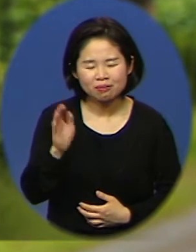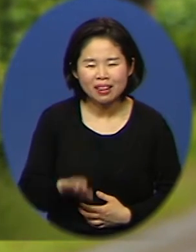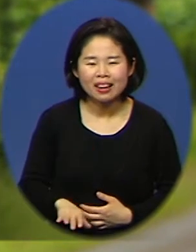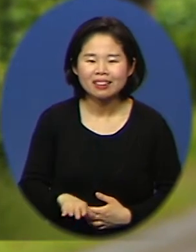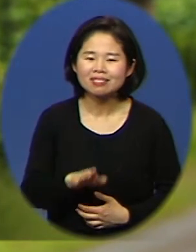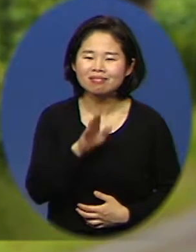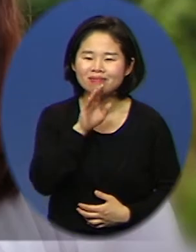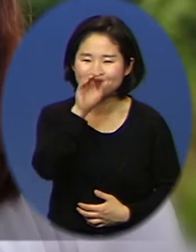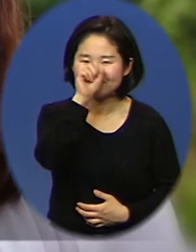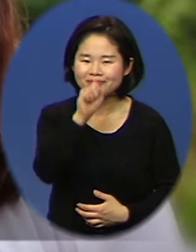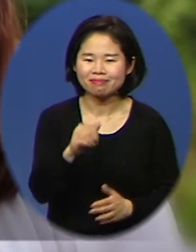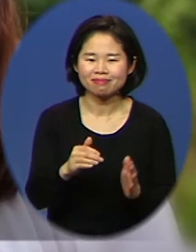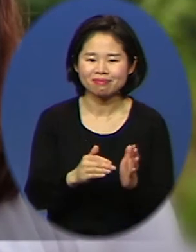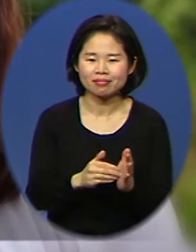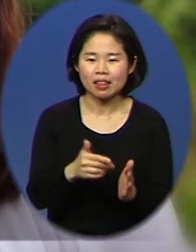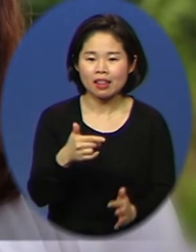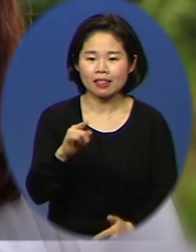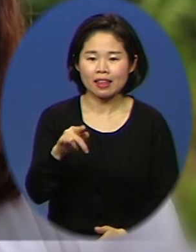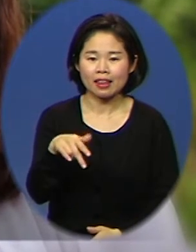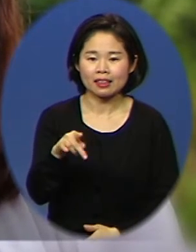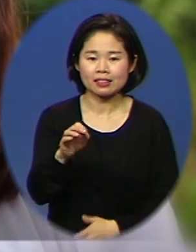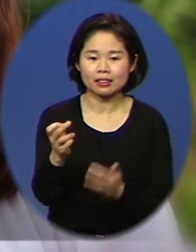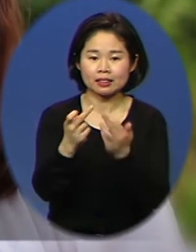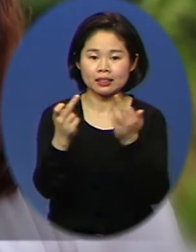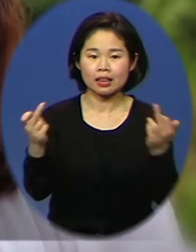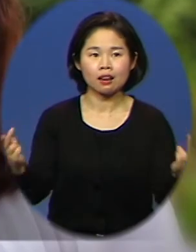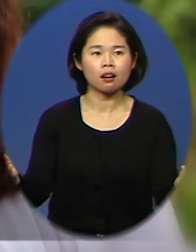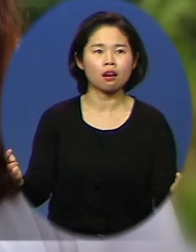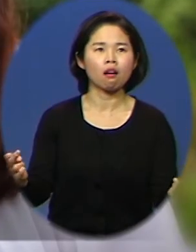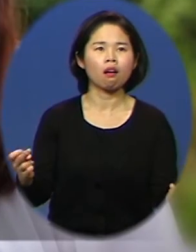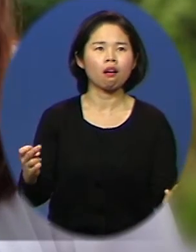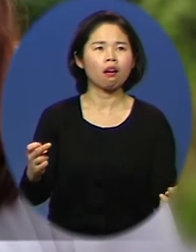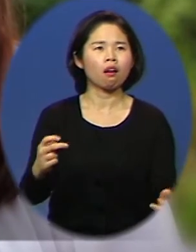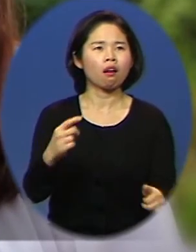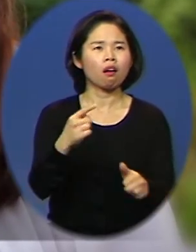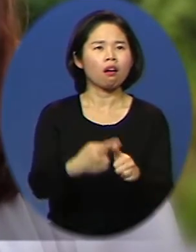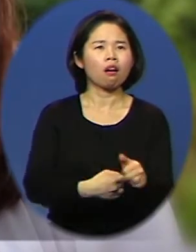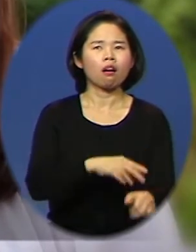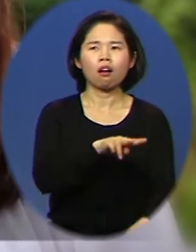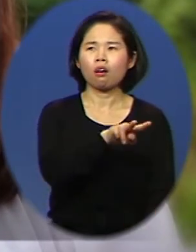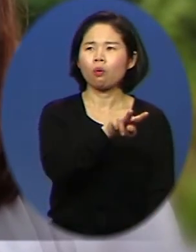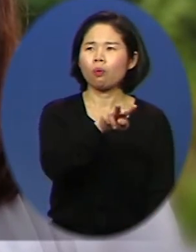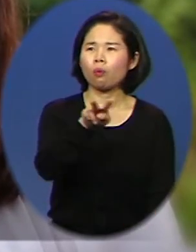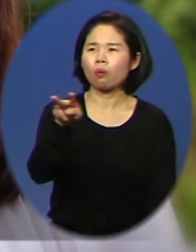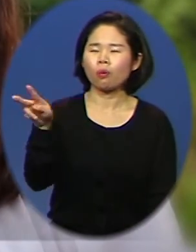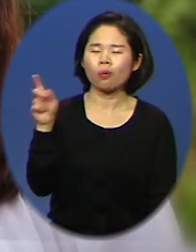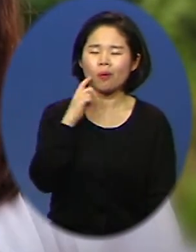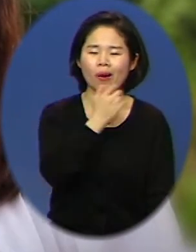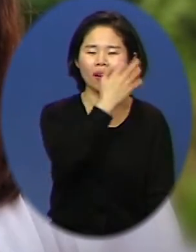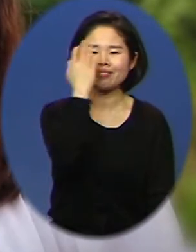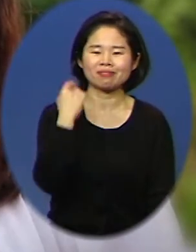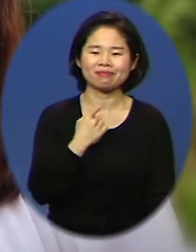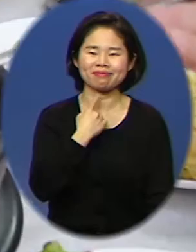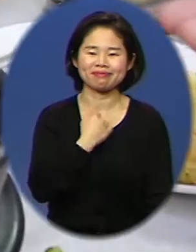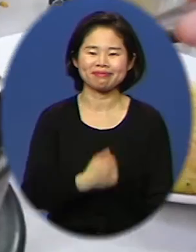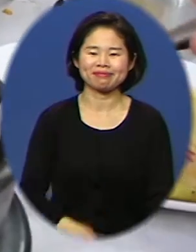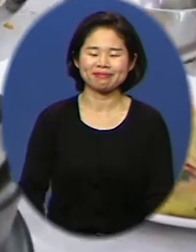그래도 좋았어요. 내장산 정말 경치가 너무 아름다웠어요.